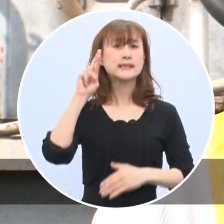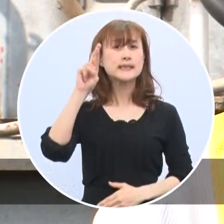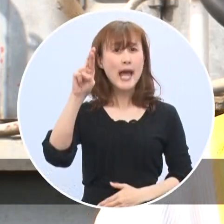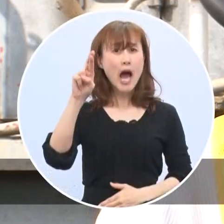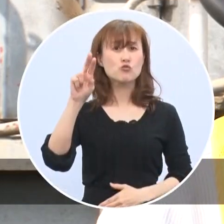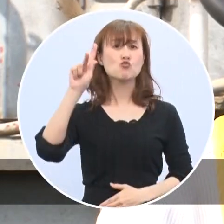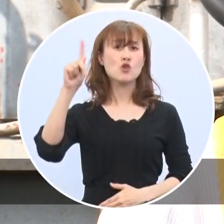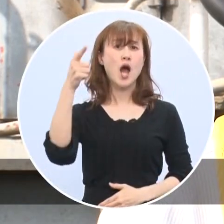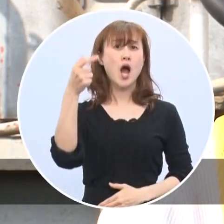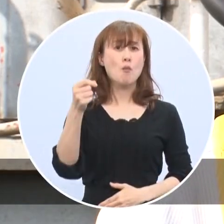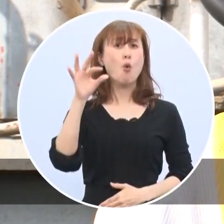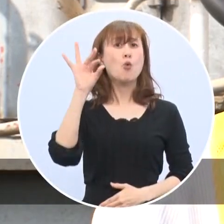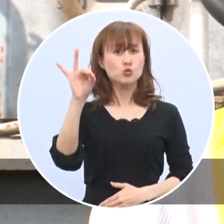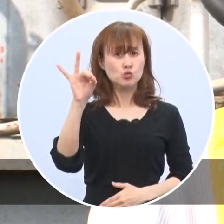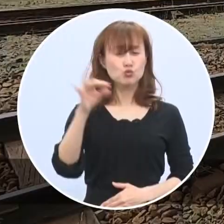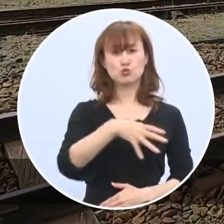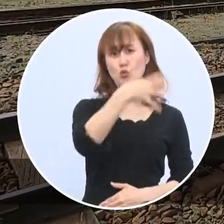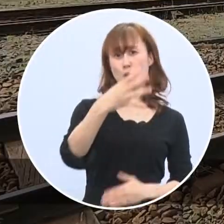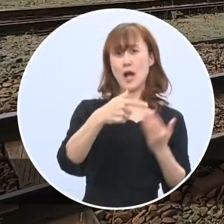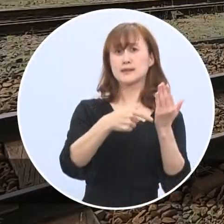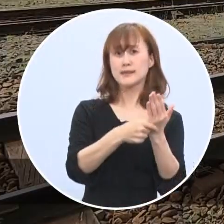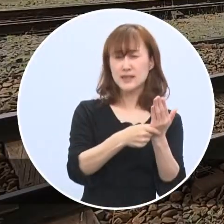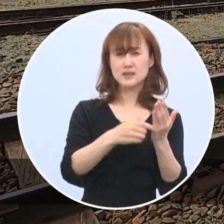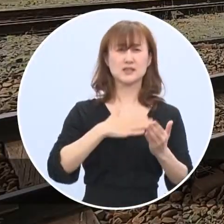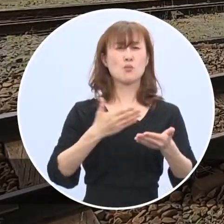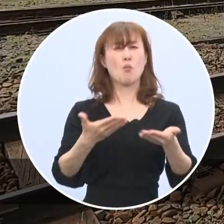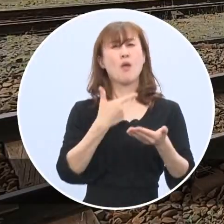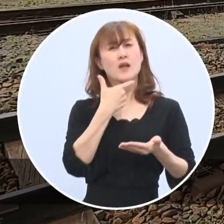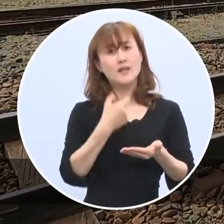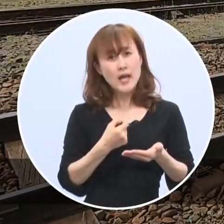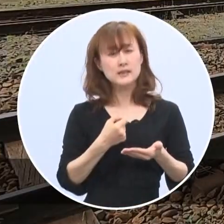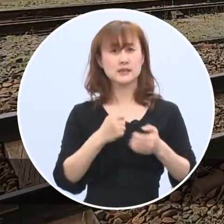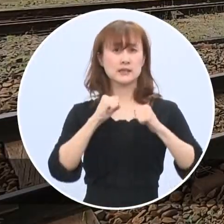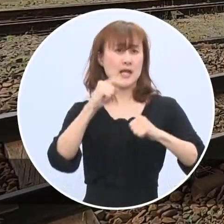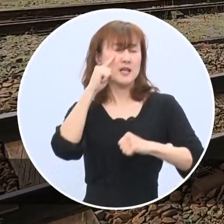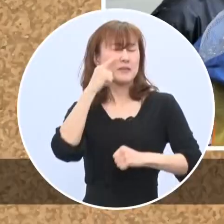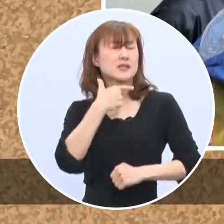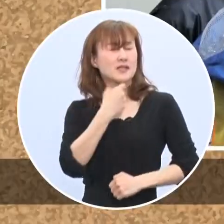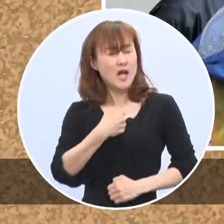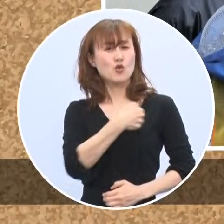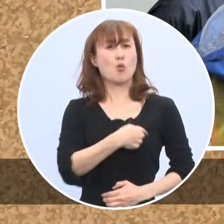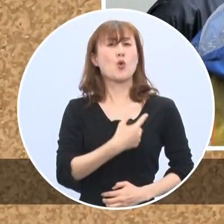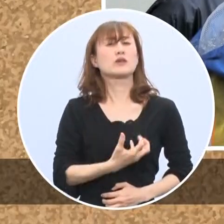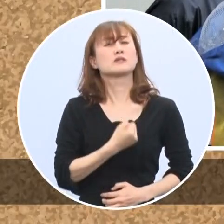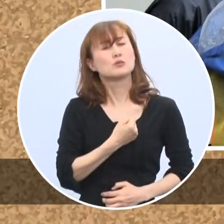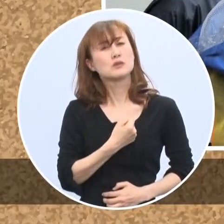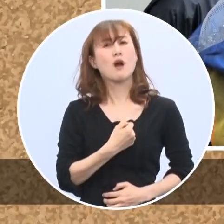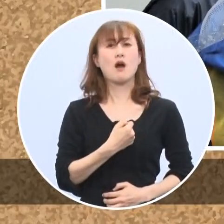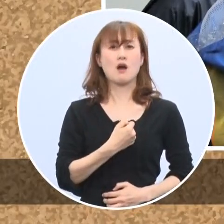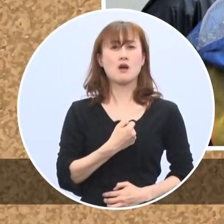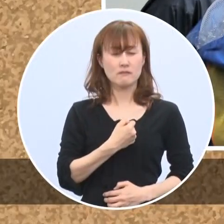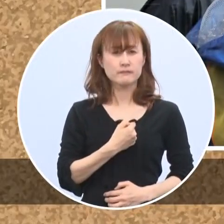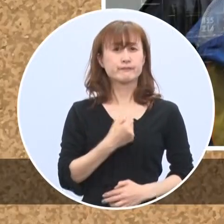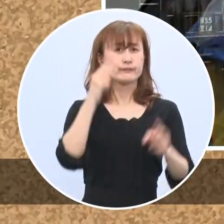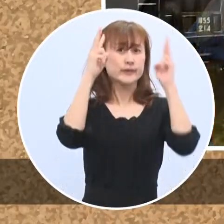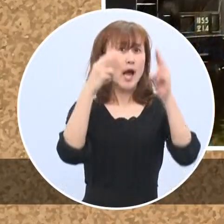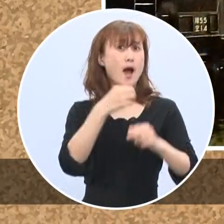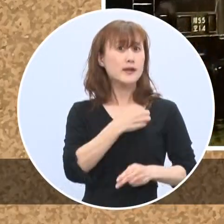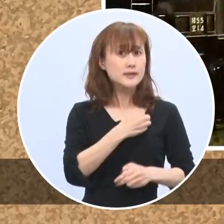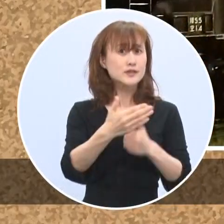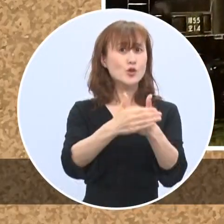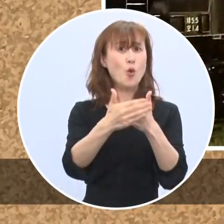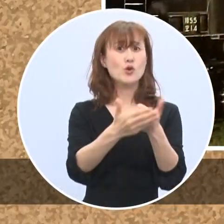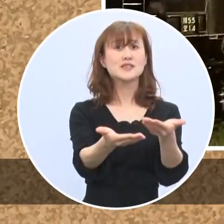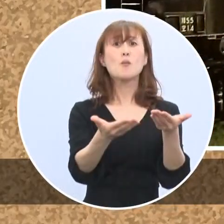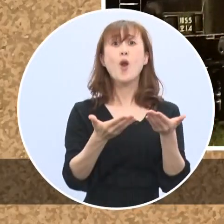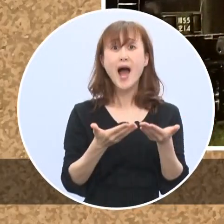四日市知ってもらいたいですからやっぱりやってみたいという思いもありましたし駅社員ですね協力してもらうことで